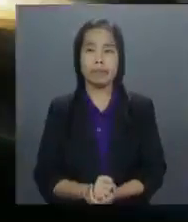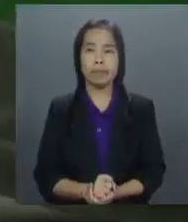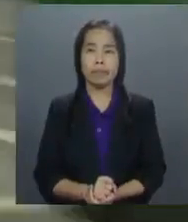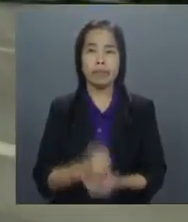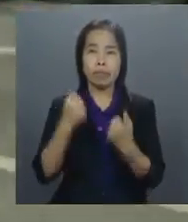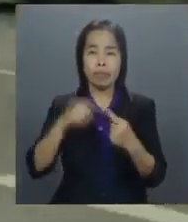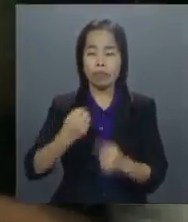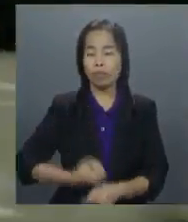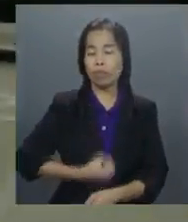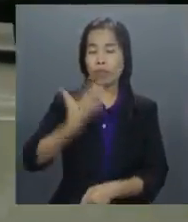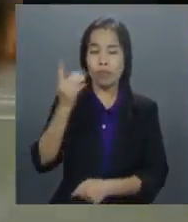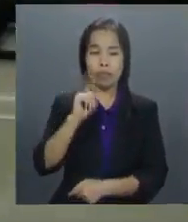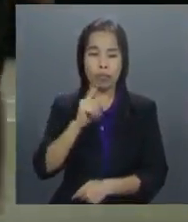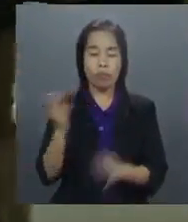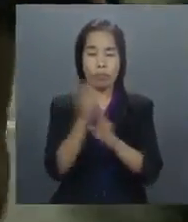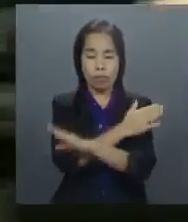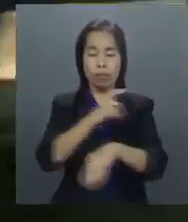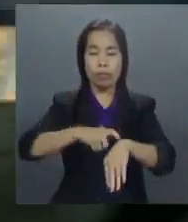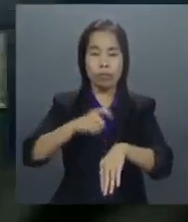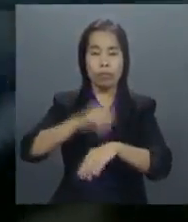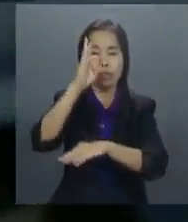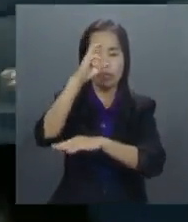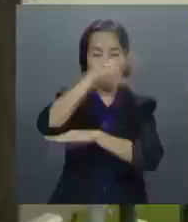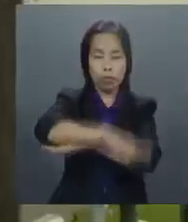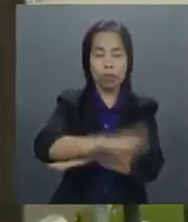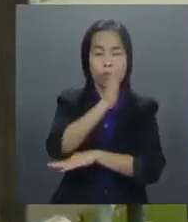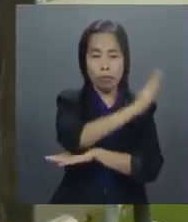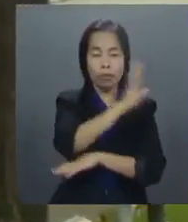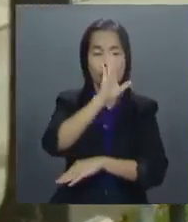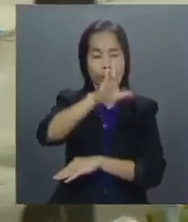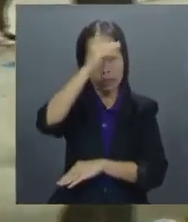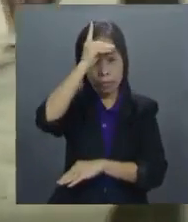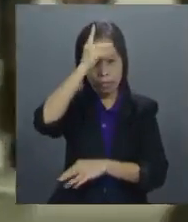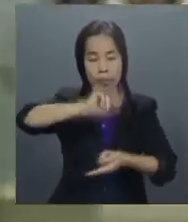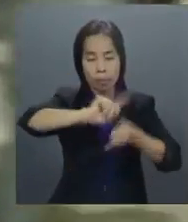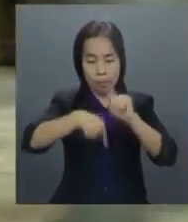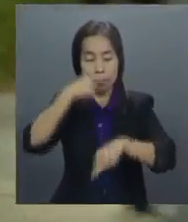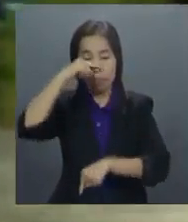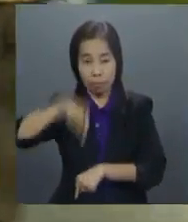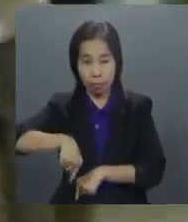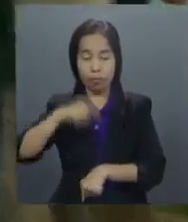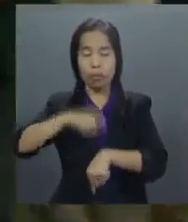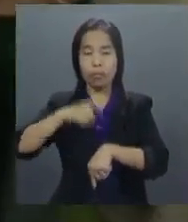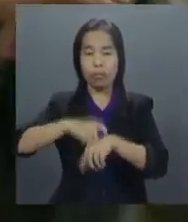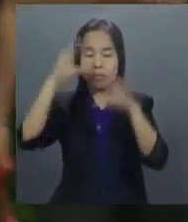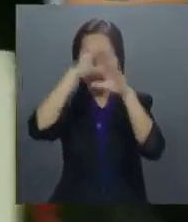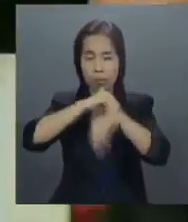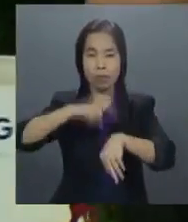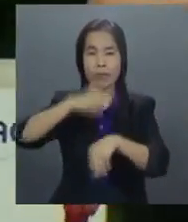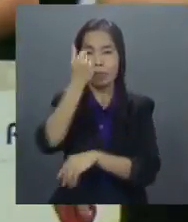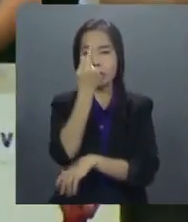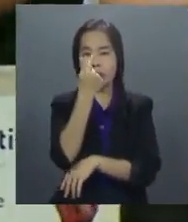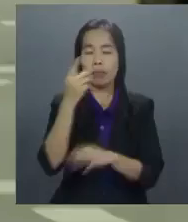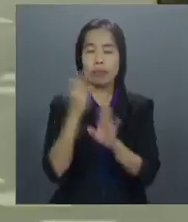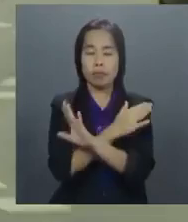เหตุสะเทือนขวัญเกิดขึ้นเมื่อเวลา 18 นาฬิกาวันนี้ตามเวลาท้องถิ่นนะคะหรือว่าตรงกับเวลา 23 นาฬิกาเมื่อคืนที่ผ่านม